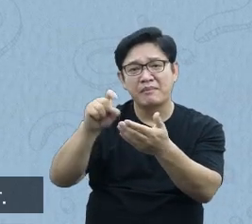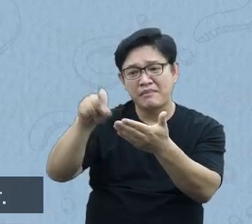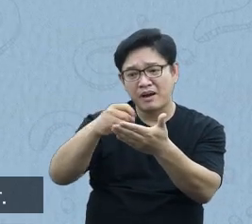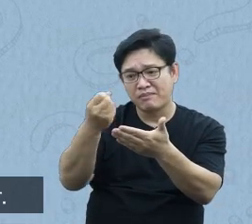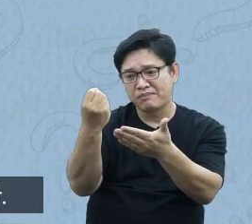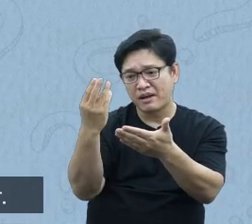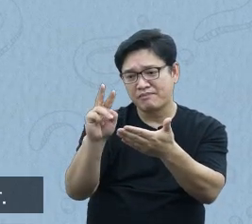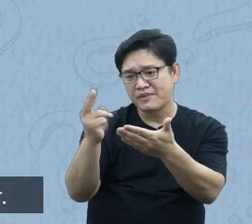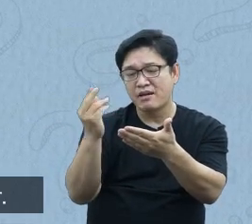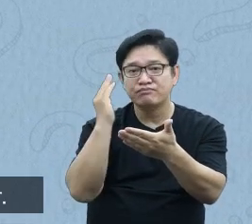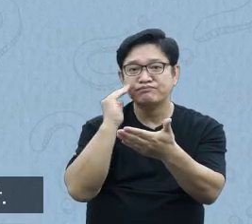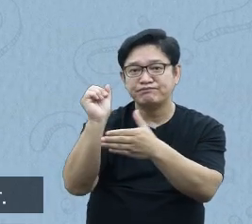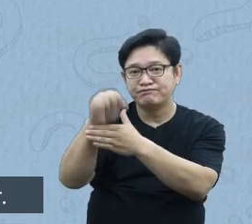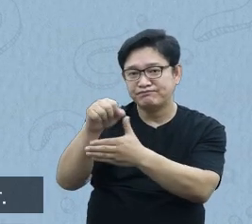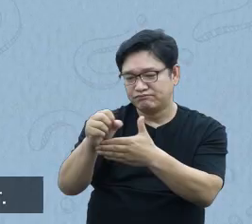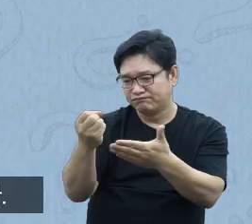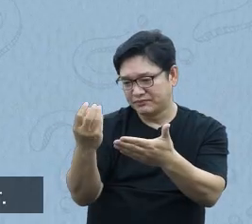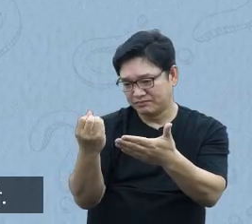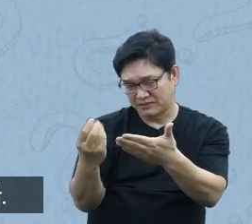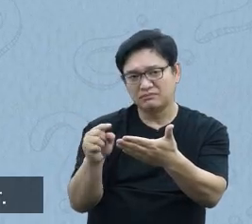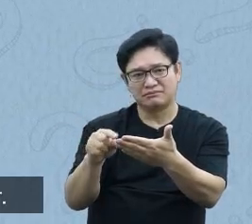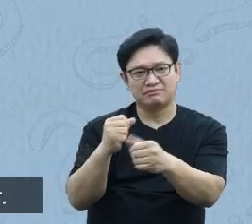켜두면 됩니다.